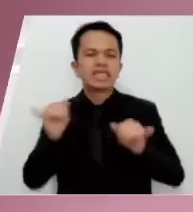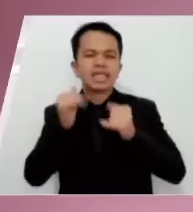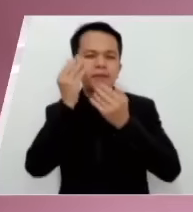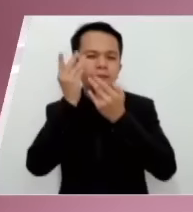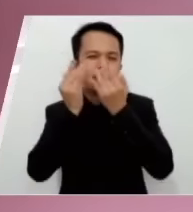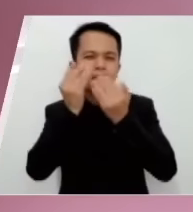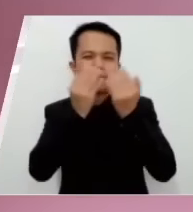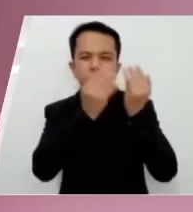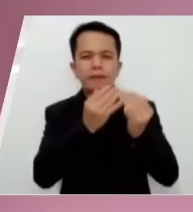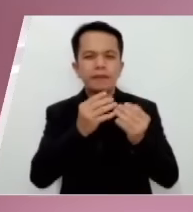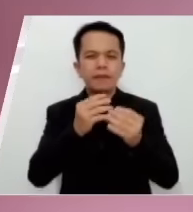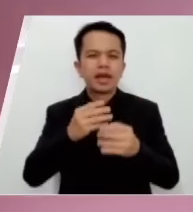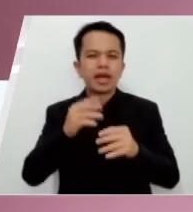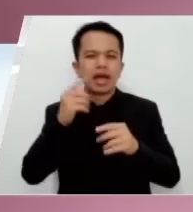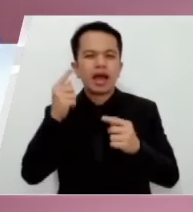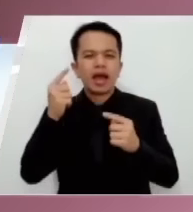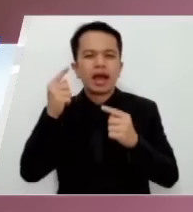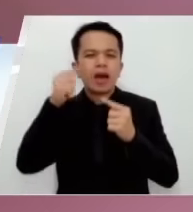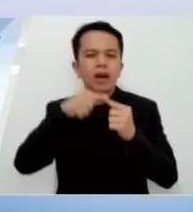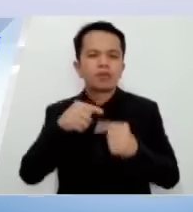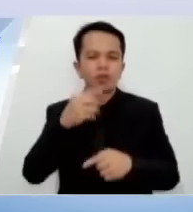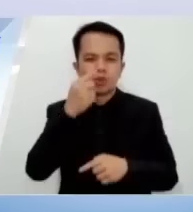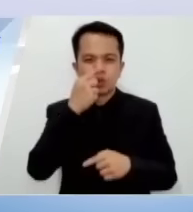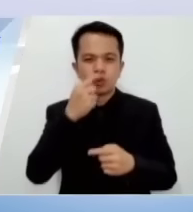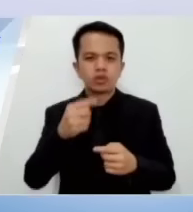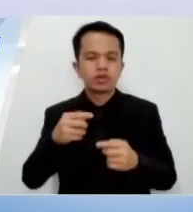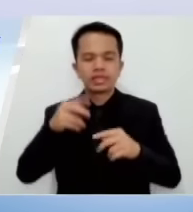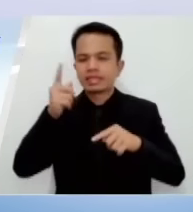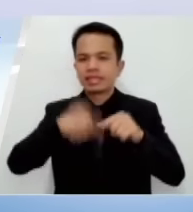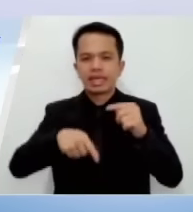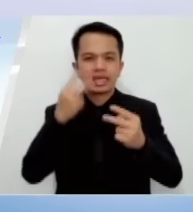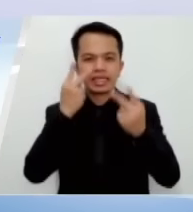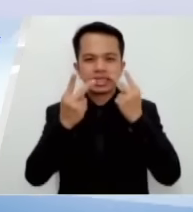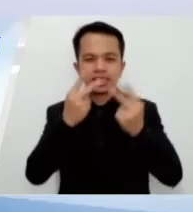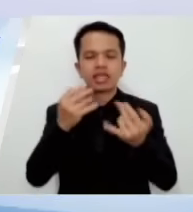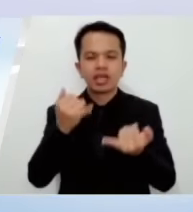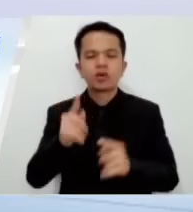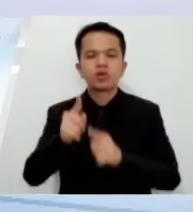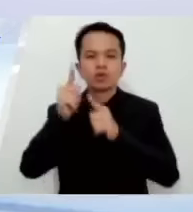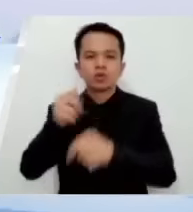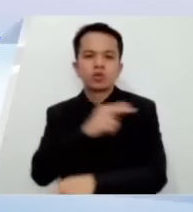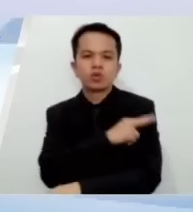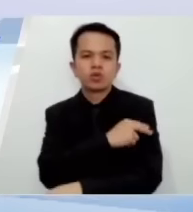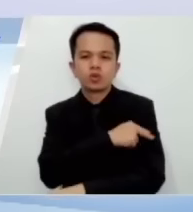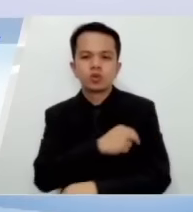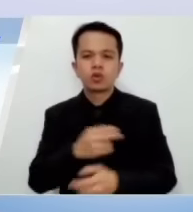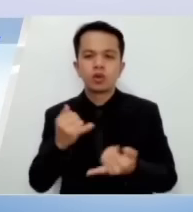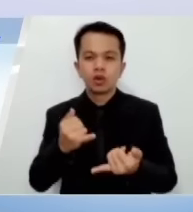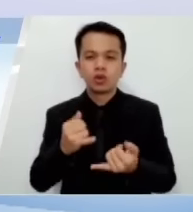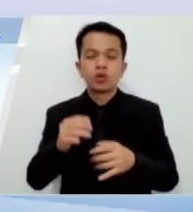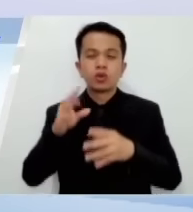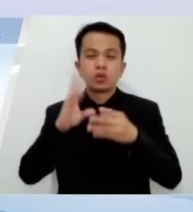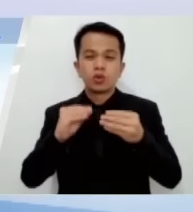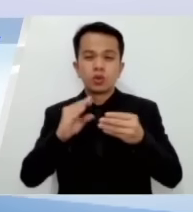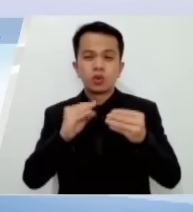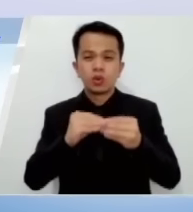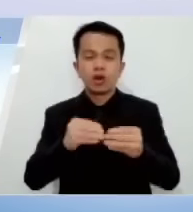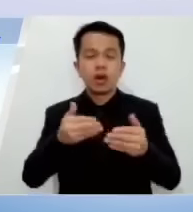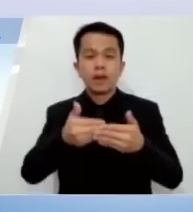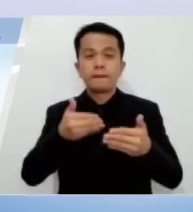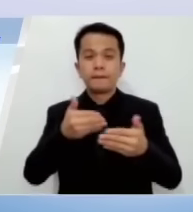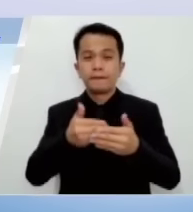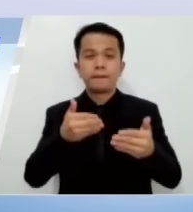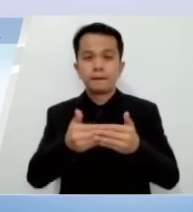ilongo hindi makakita ngayon ang biktima na nagpapagaling sa ospital kwento ni Sarah Jane bago ang insidente may